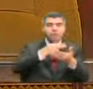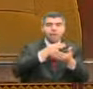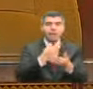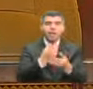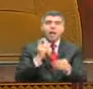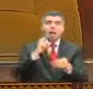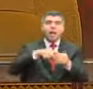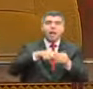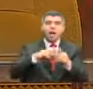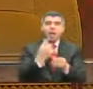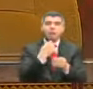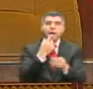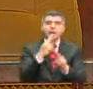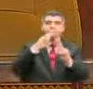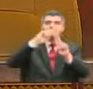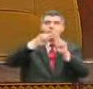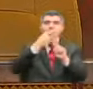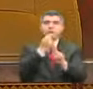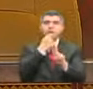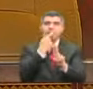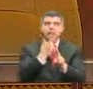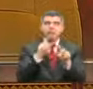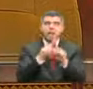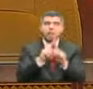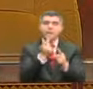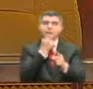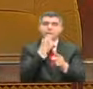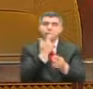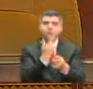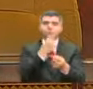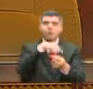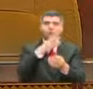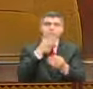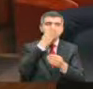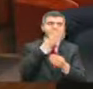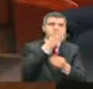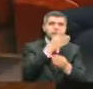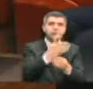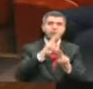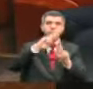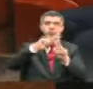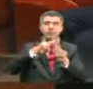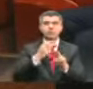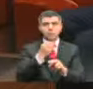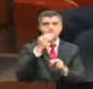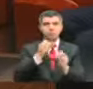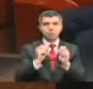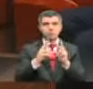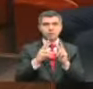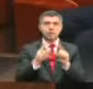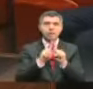الصيادلة ولا نعم باش الناس يبداو يحصلوا على الأدوية في الصيدليات وما يبقاوش يجيو حتى للرباط. الإشكال هو ديال هذه المرحلة